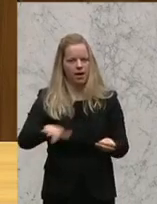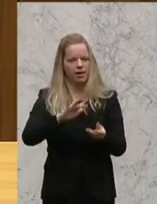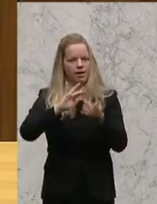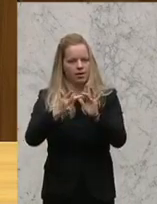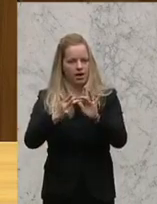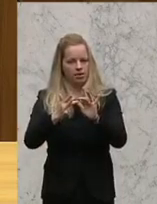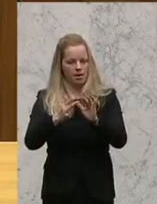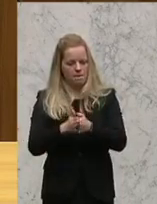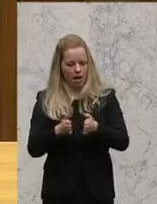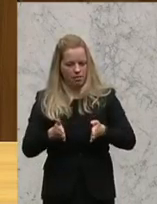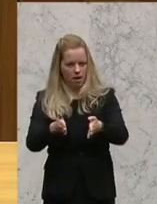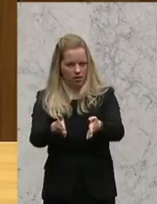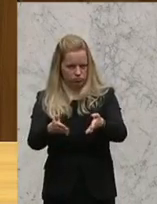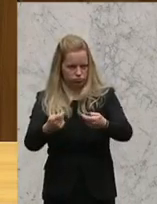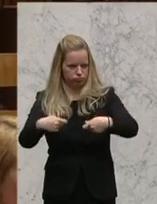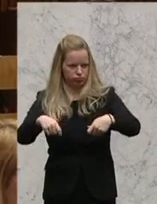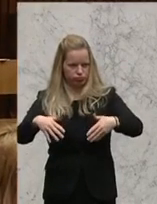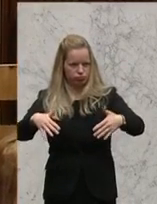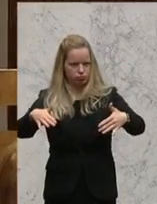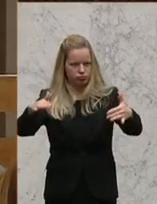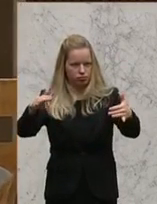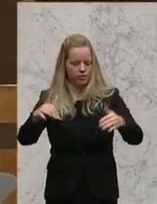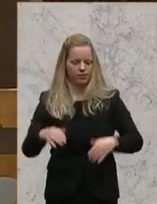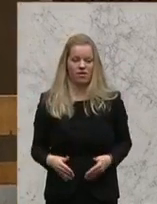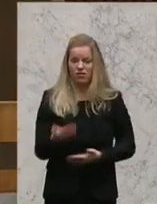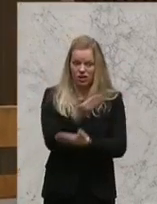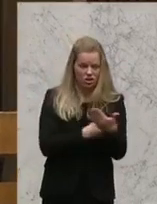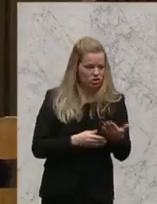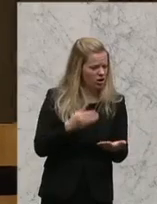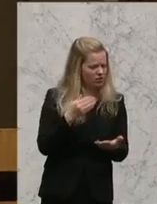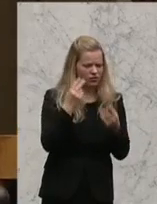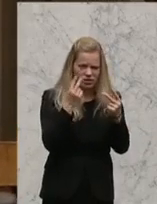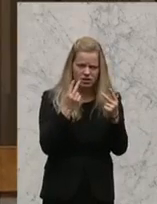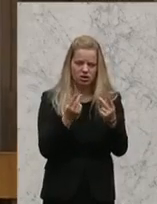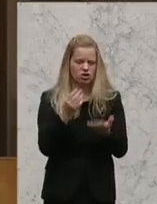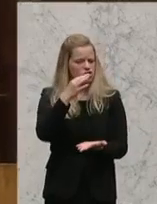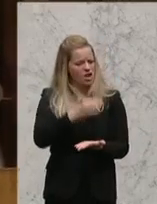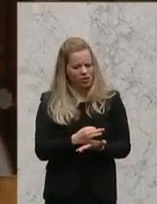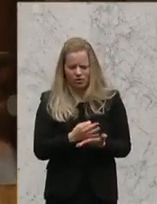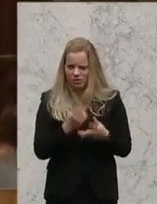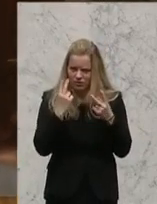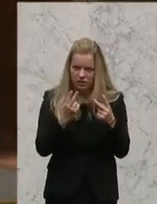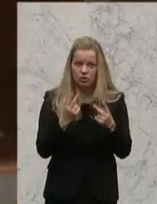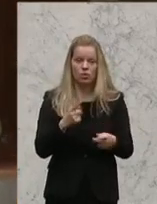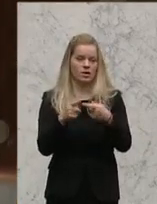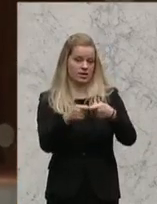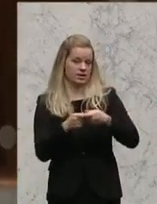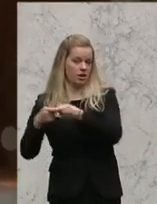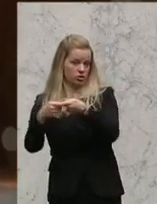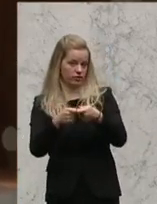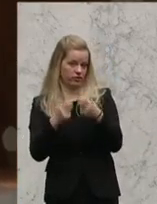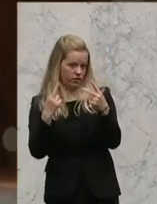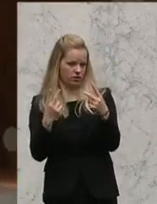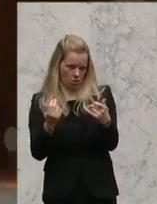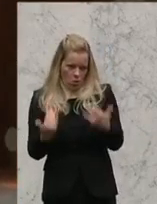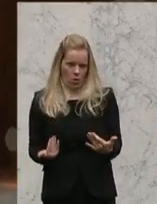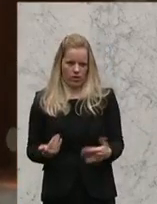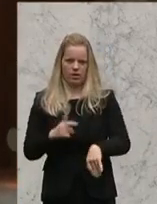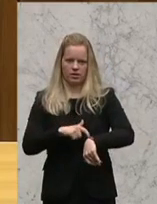Es ist wirtschafts- und standortpolitisch wie auch gesellschaftspolitisch ein Gebot der Stunde.